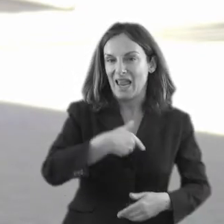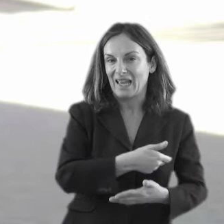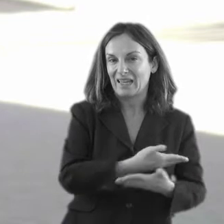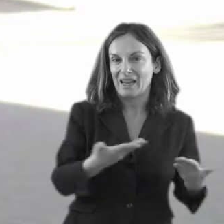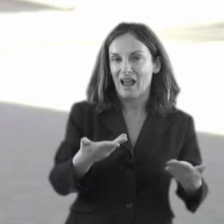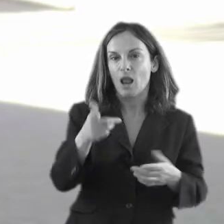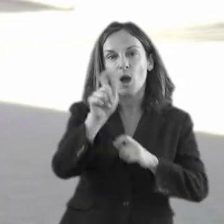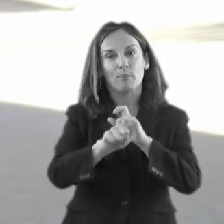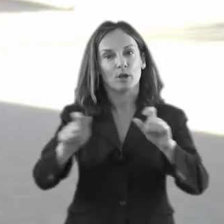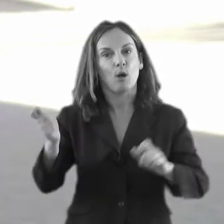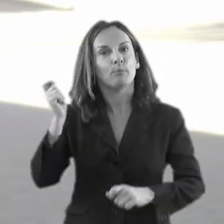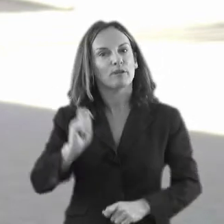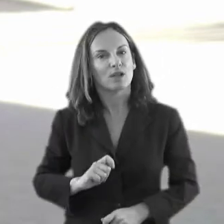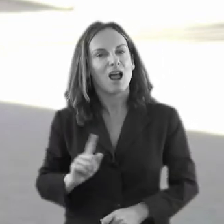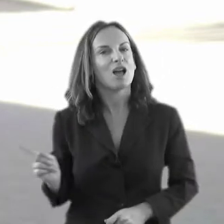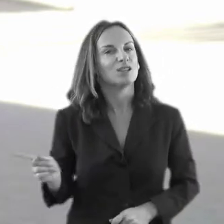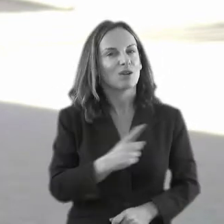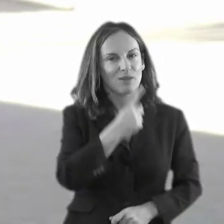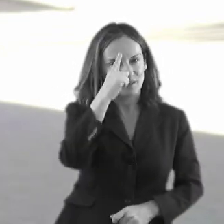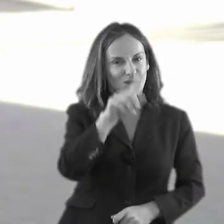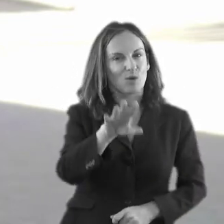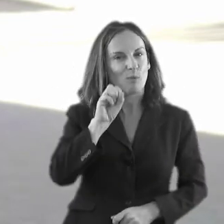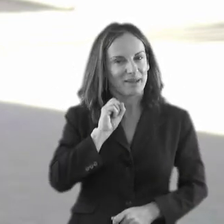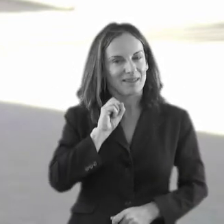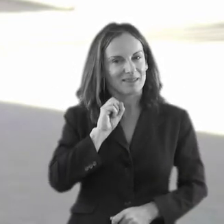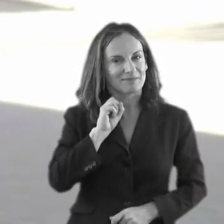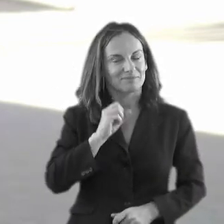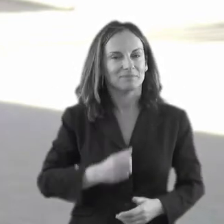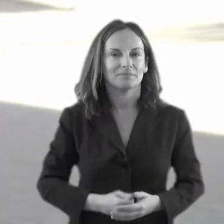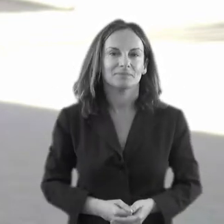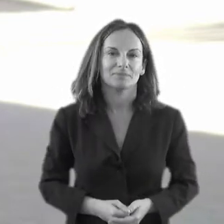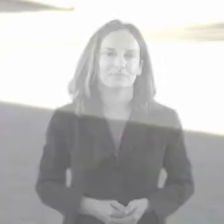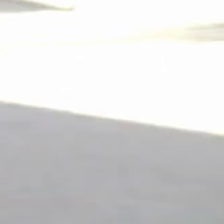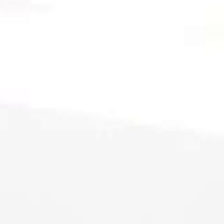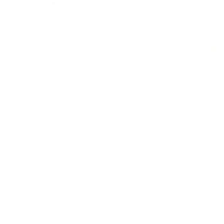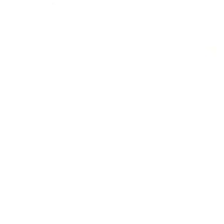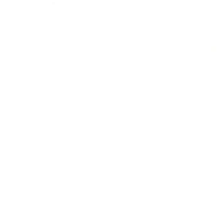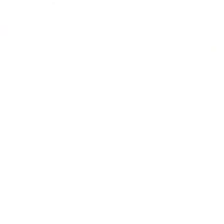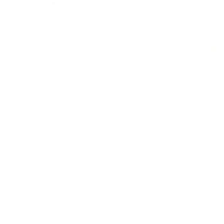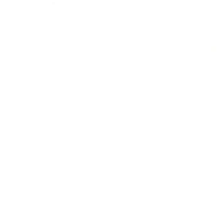perquè el públic general la comprengui i valori que realment això és important i per què.